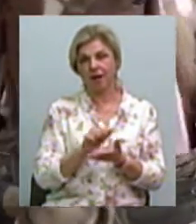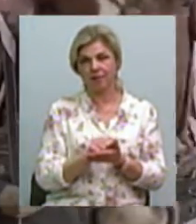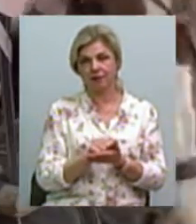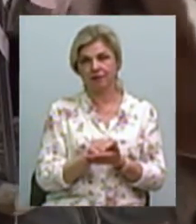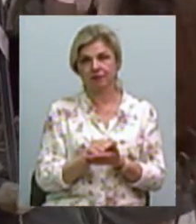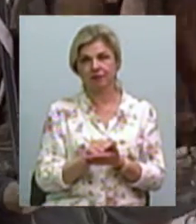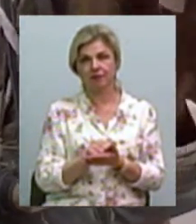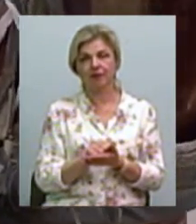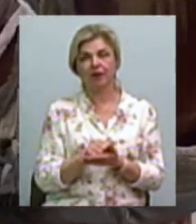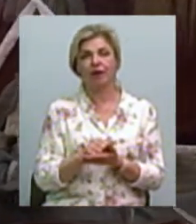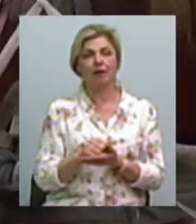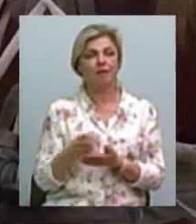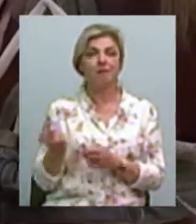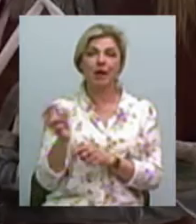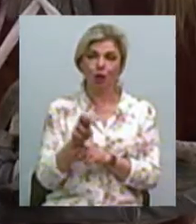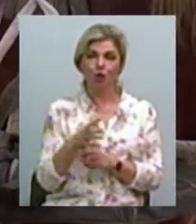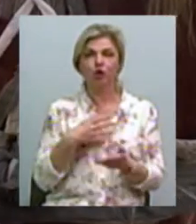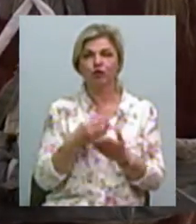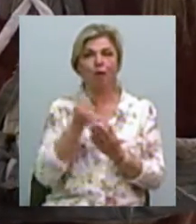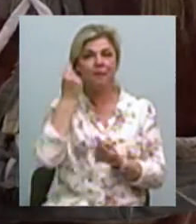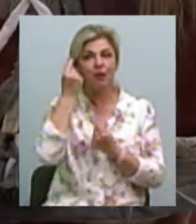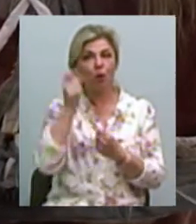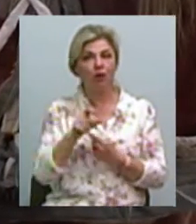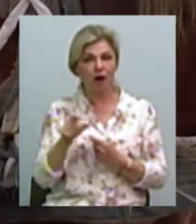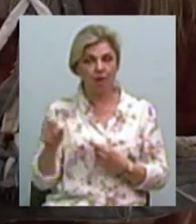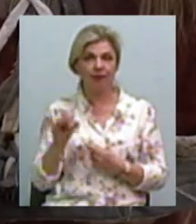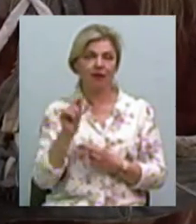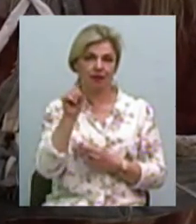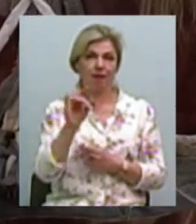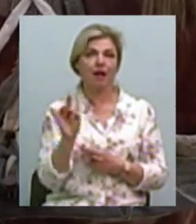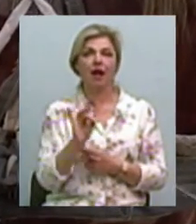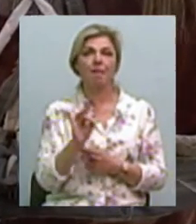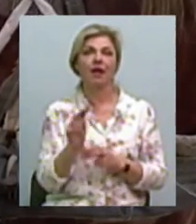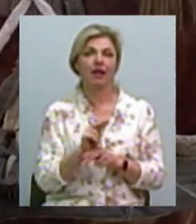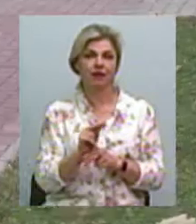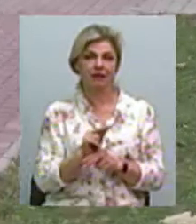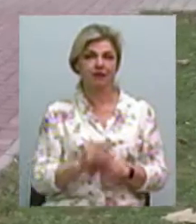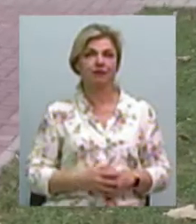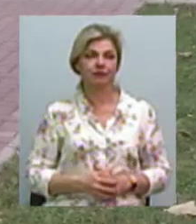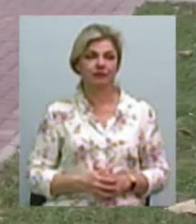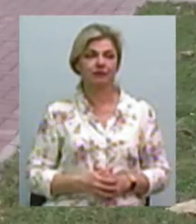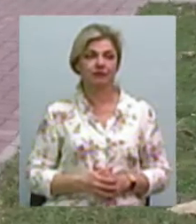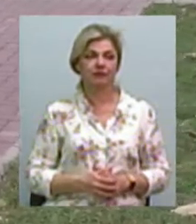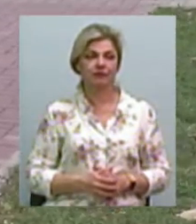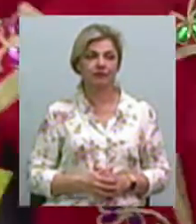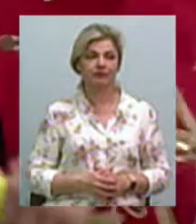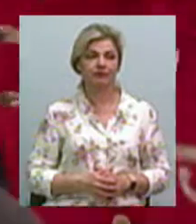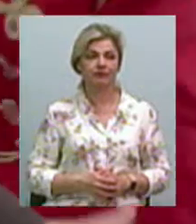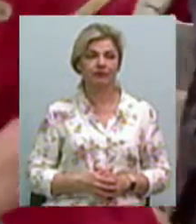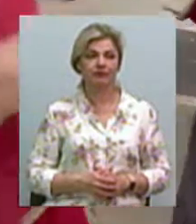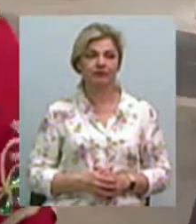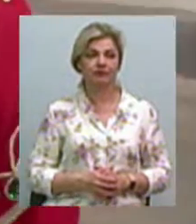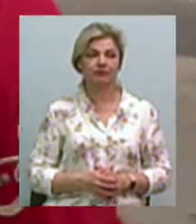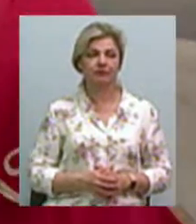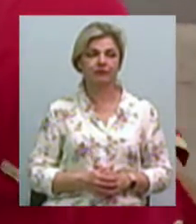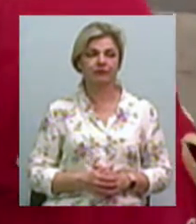Вони приходять зі своїми психологами, там вже якби йде реабілітація на конячках. Олександр Гресь, Юлія Кускова, новини